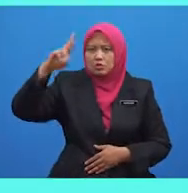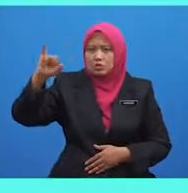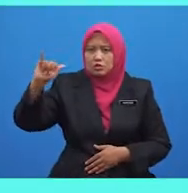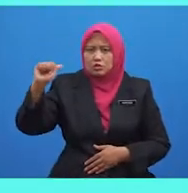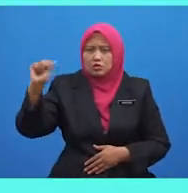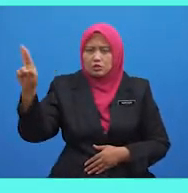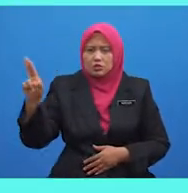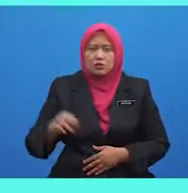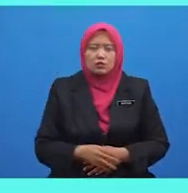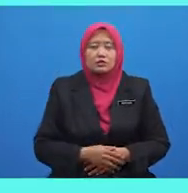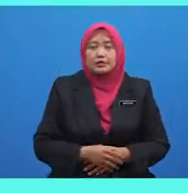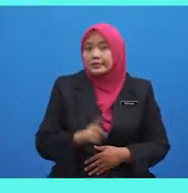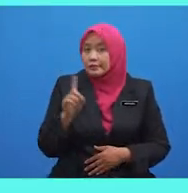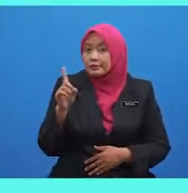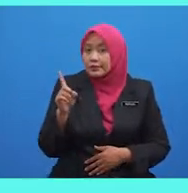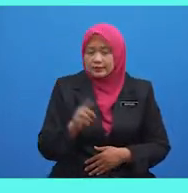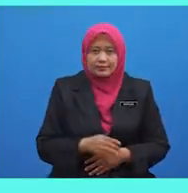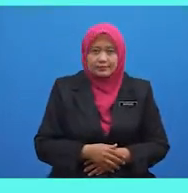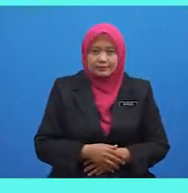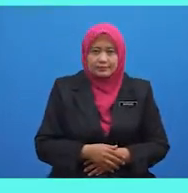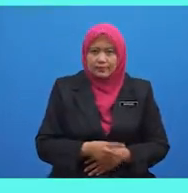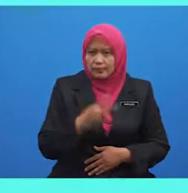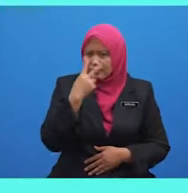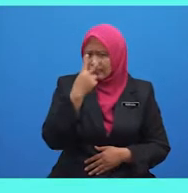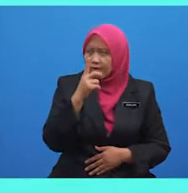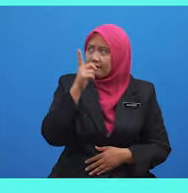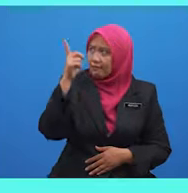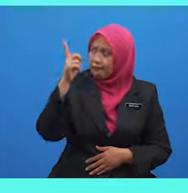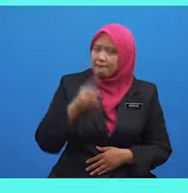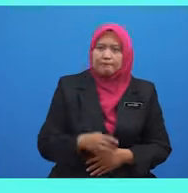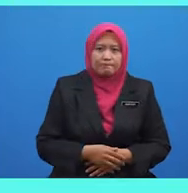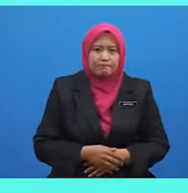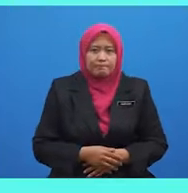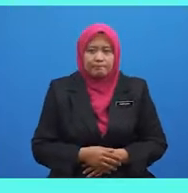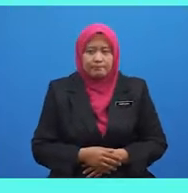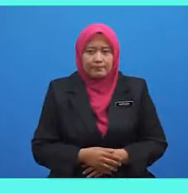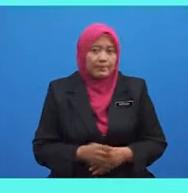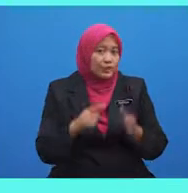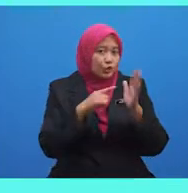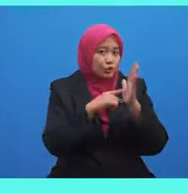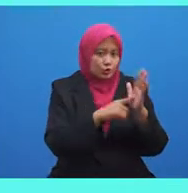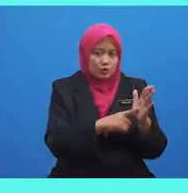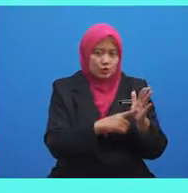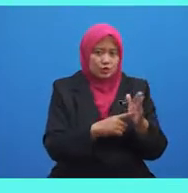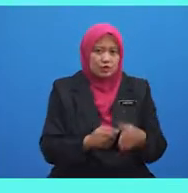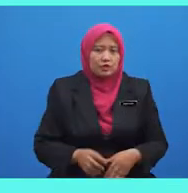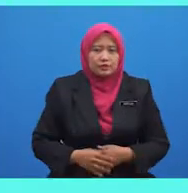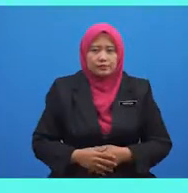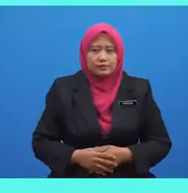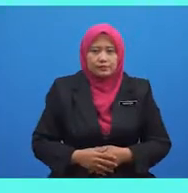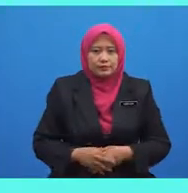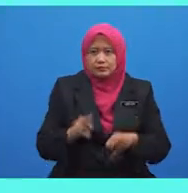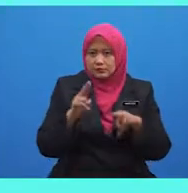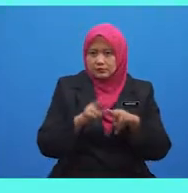untuk negerinya? Murid-murid, sila lihat peta di sebelah. Peta ini menunjukkan